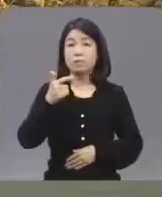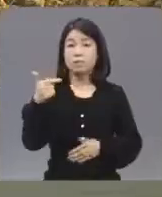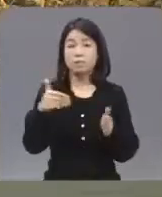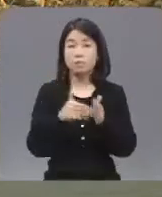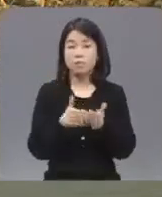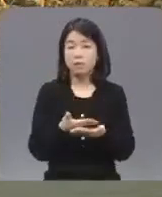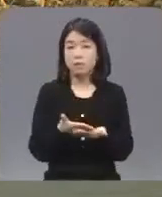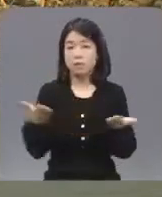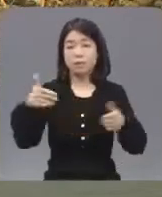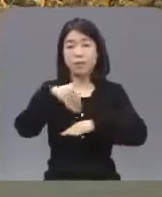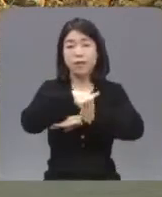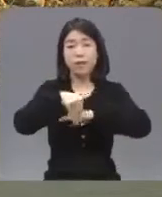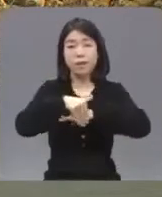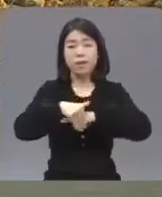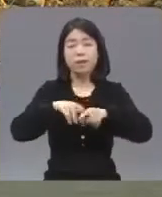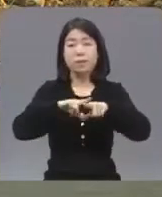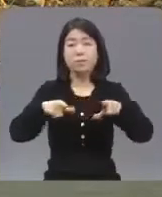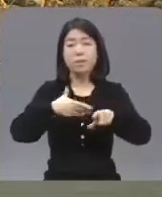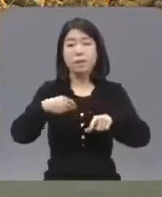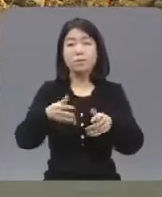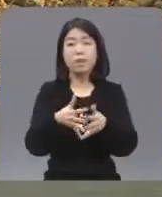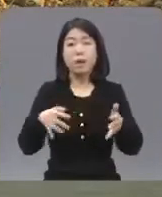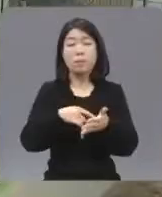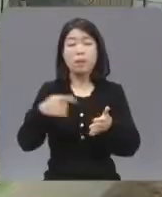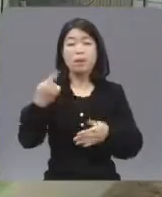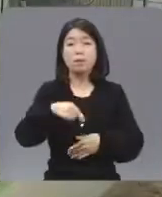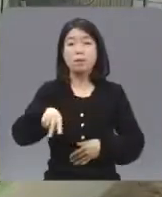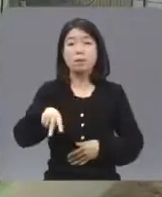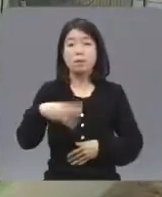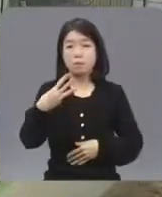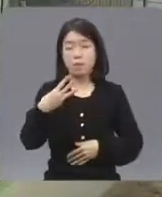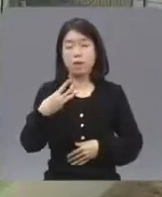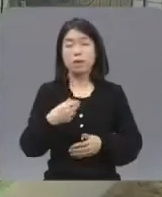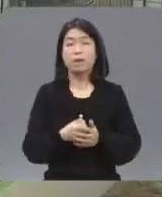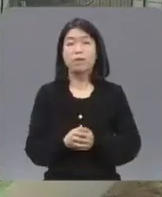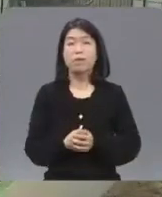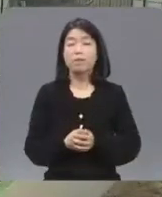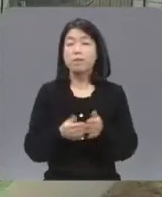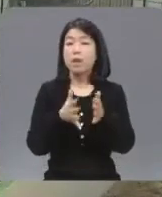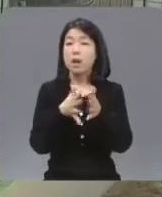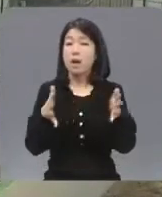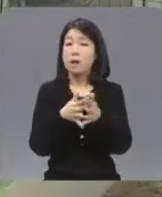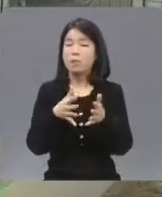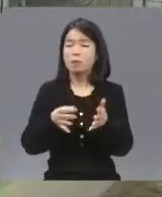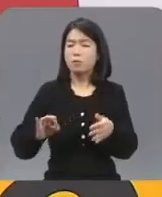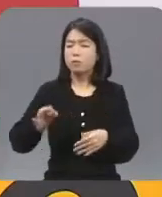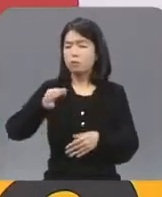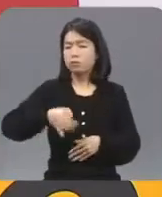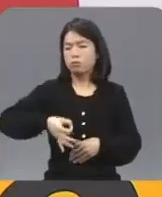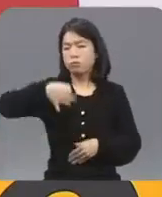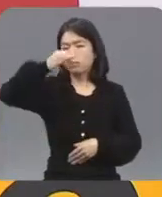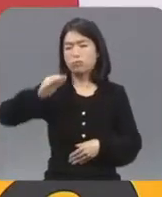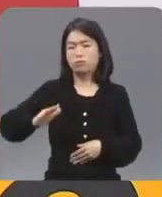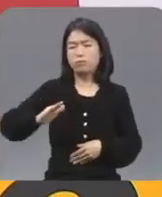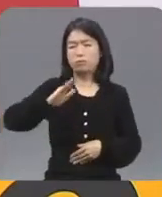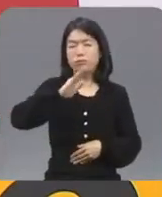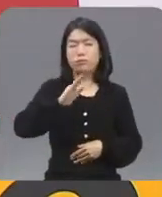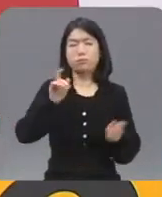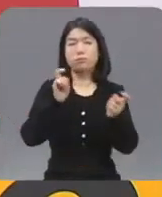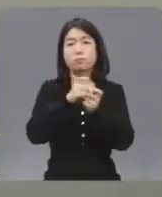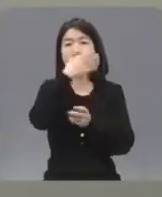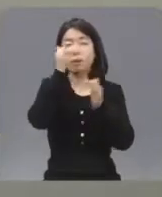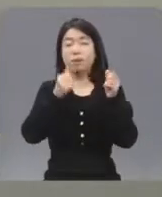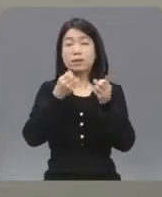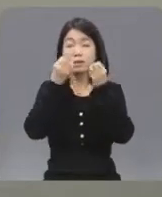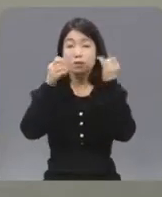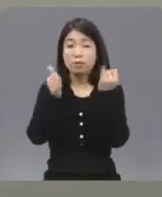2026년까지 공급할 예정인 민간 임대 아파트는 1,300여 채. 아파트 고분양가 시대를 직면한 청년과